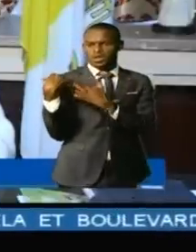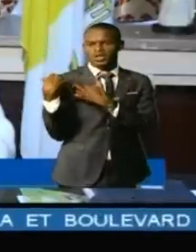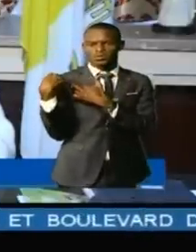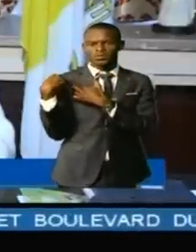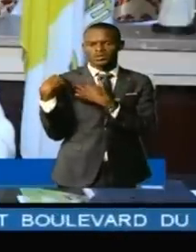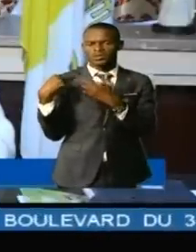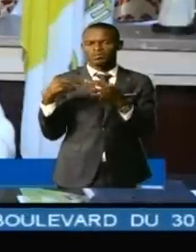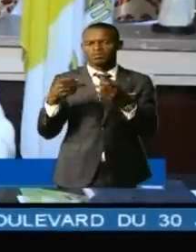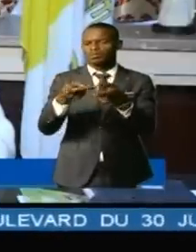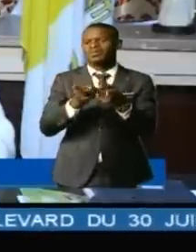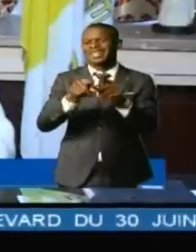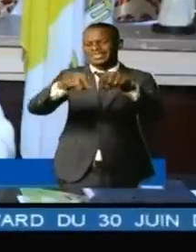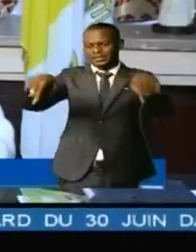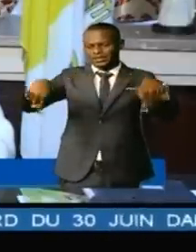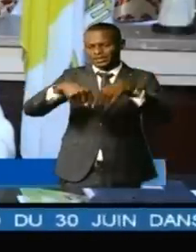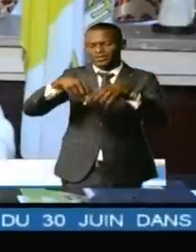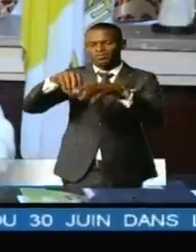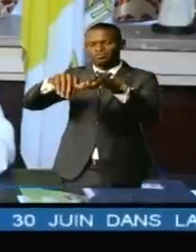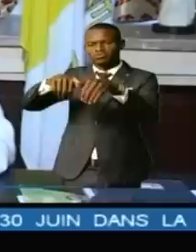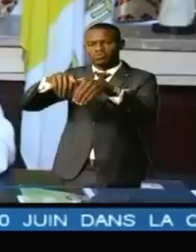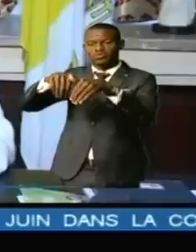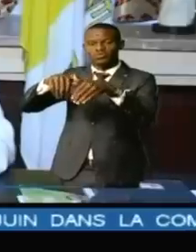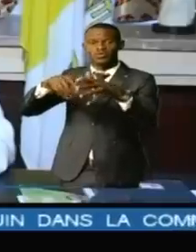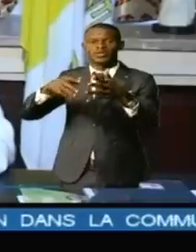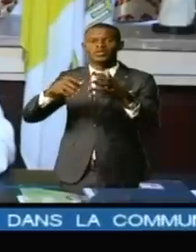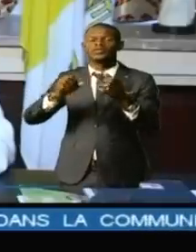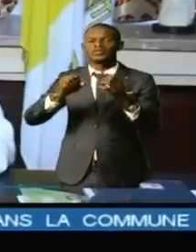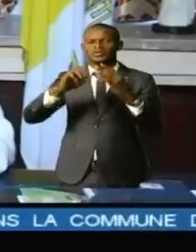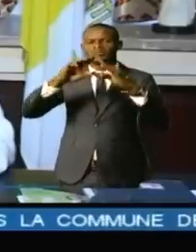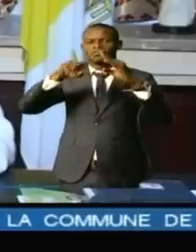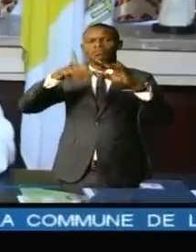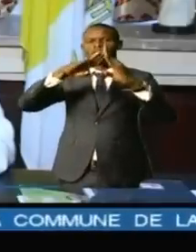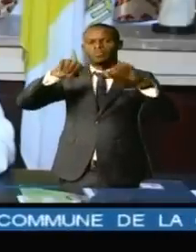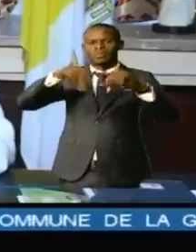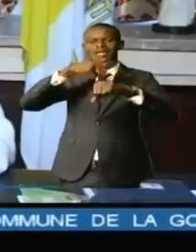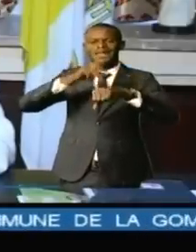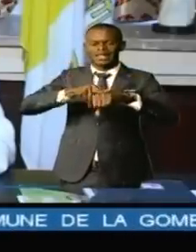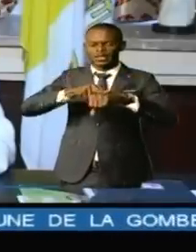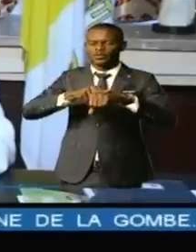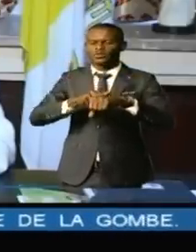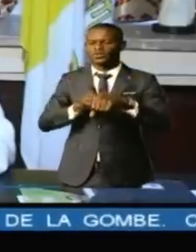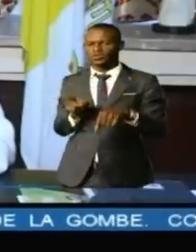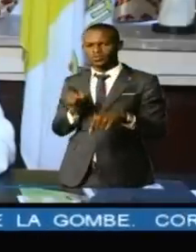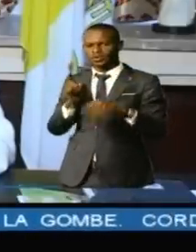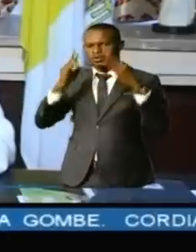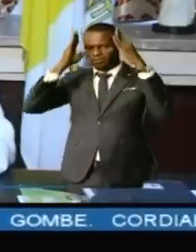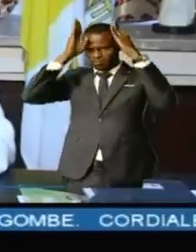nation de Kinshasa. Discours du Saint-Père.